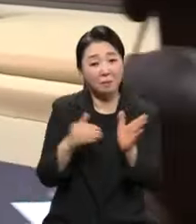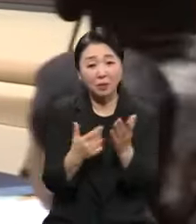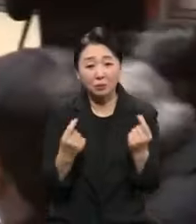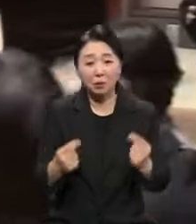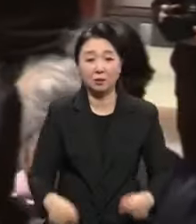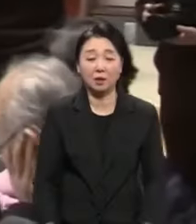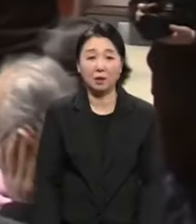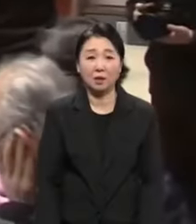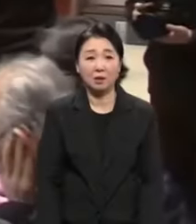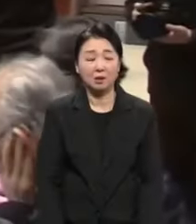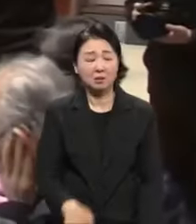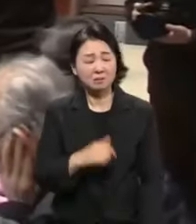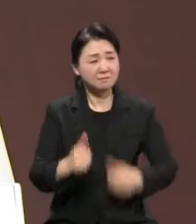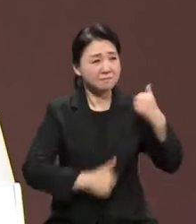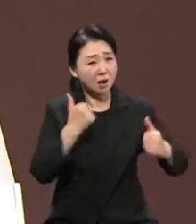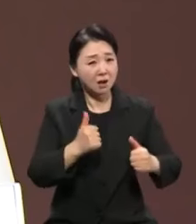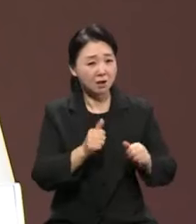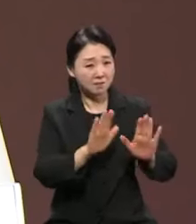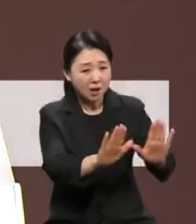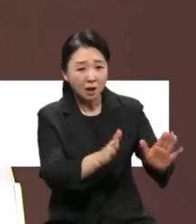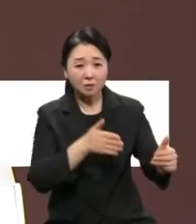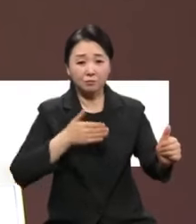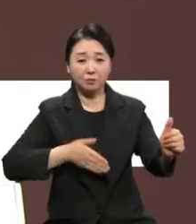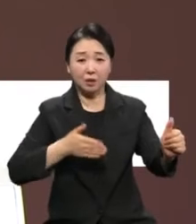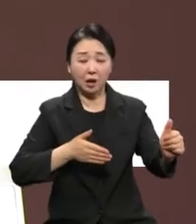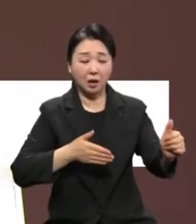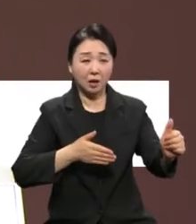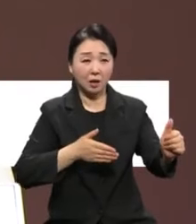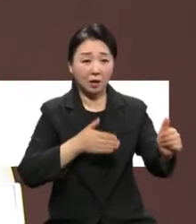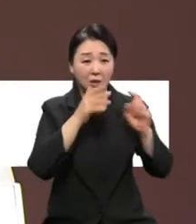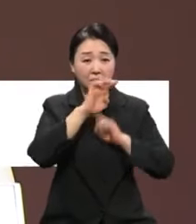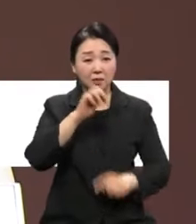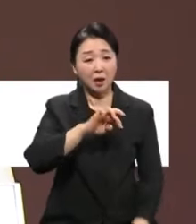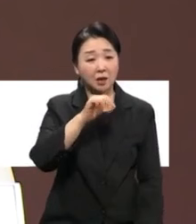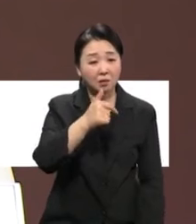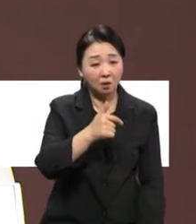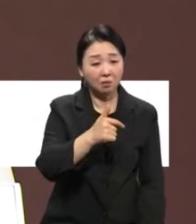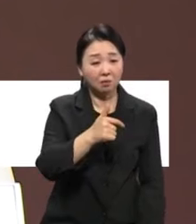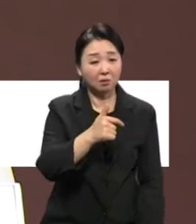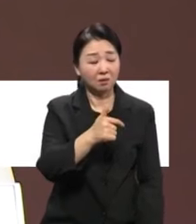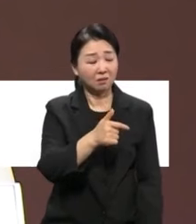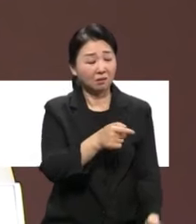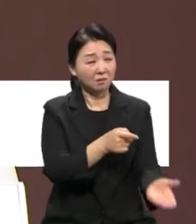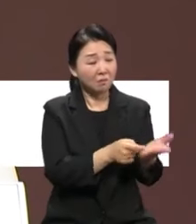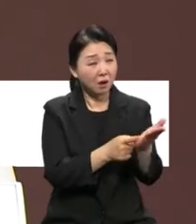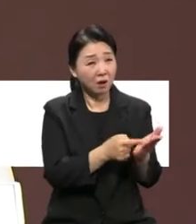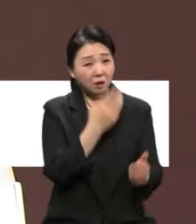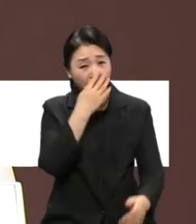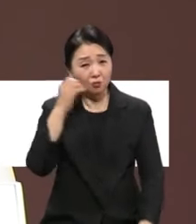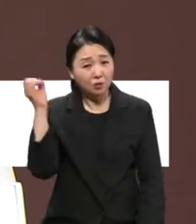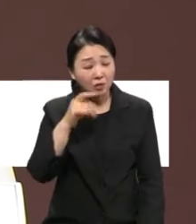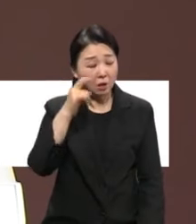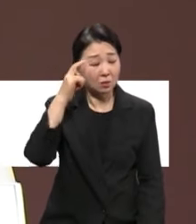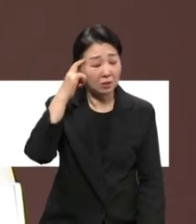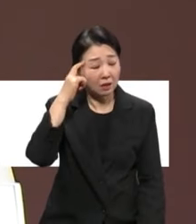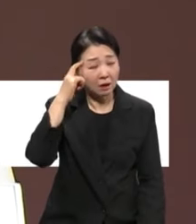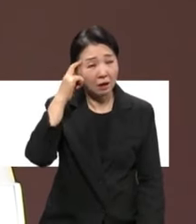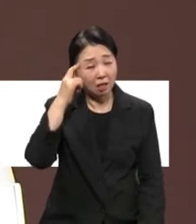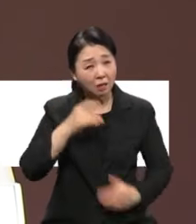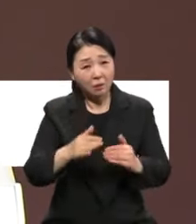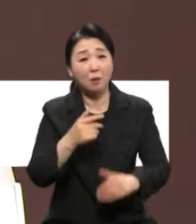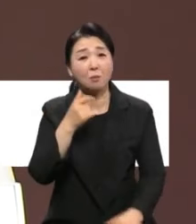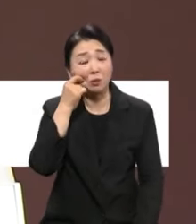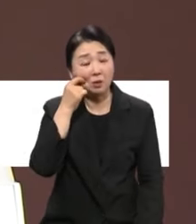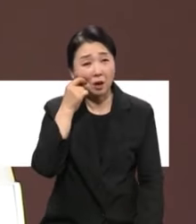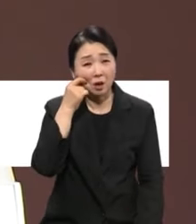모습은 자제해달라고 했습니다. 이낙연 총리님의 의사를 무시하고 전격적으로 뭐 추진할 수는 없다. 그 표결 자체에 대해서 이의가 있을